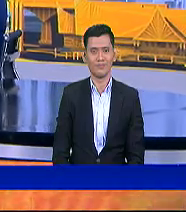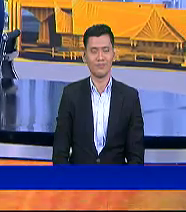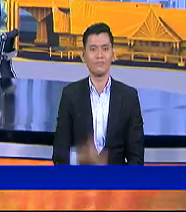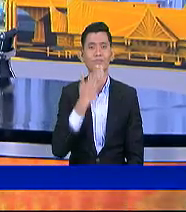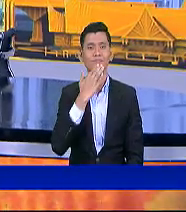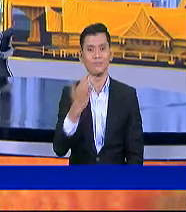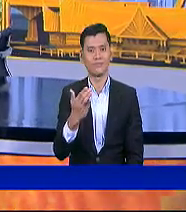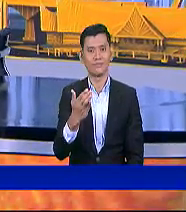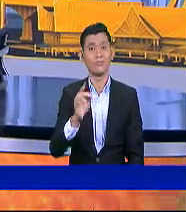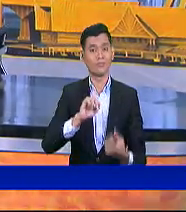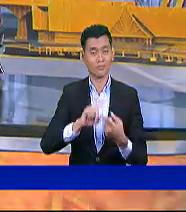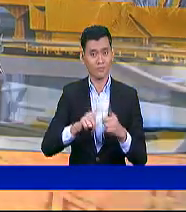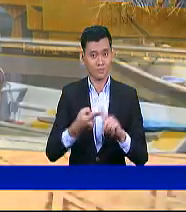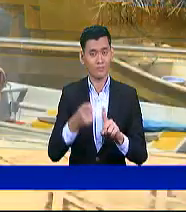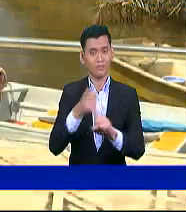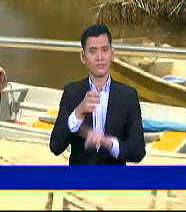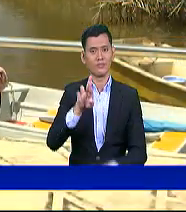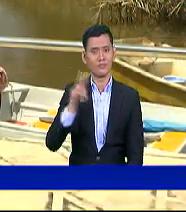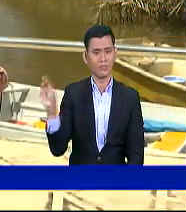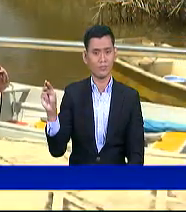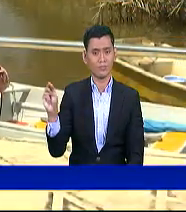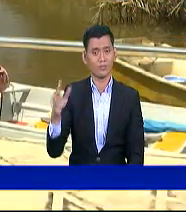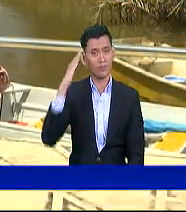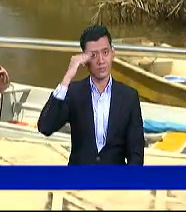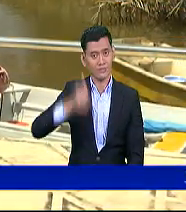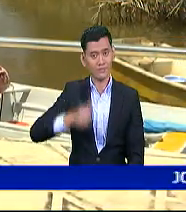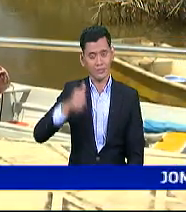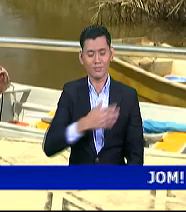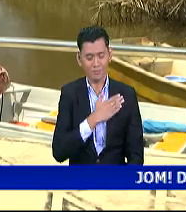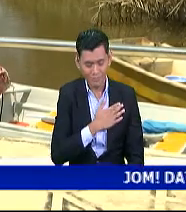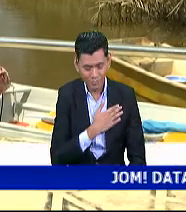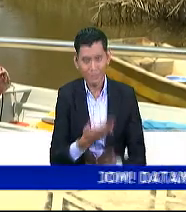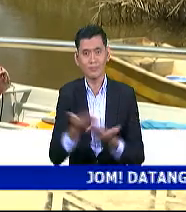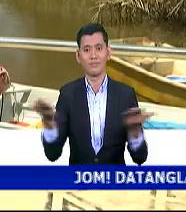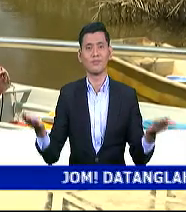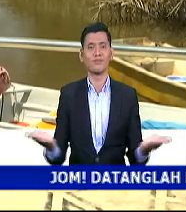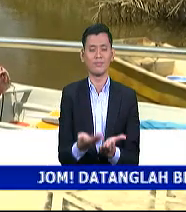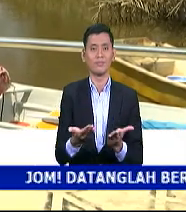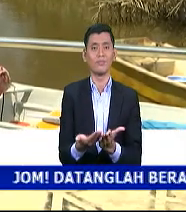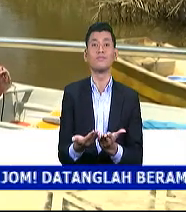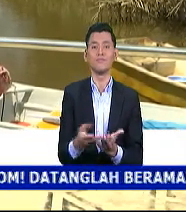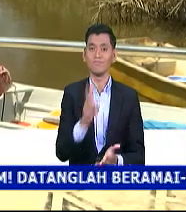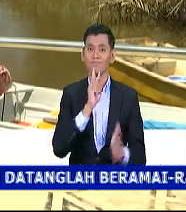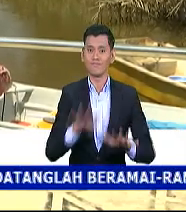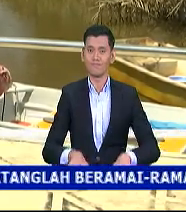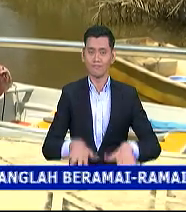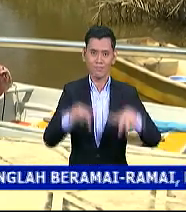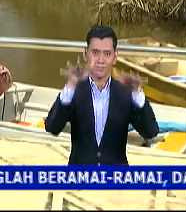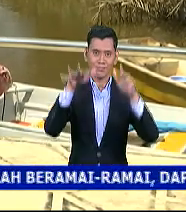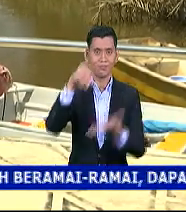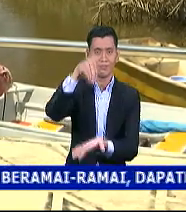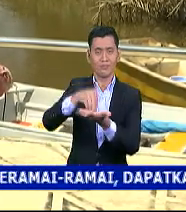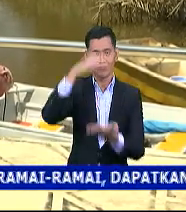Terima kasih rakan penyampai di Angkasa Puri. Assalamualaikum dan salam sejahtera. Perkembangan banjir di Johor, saya kini masih berada